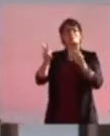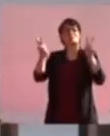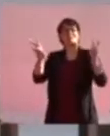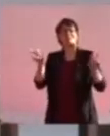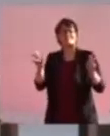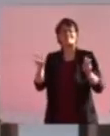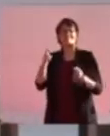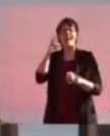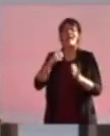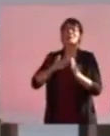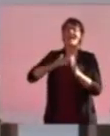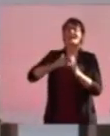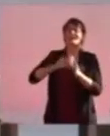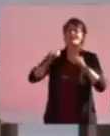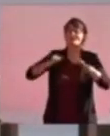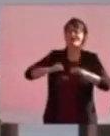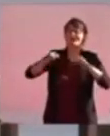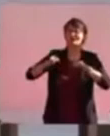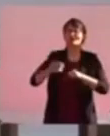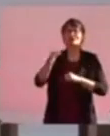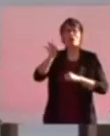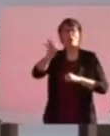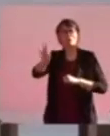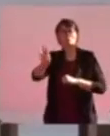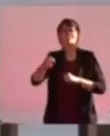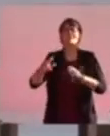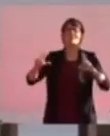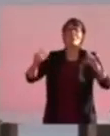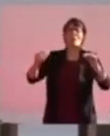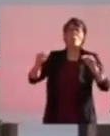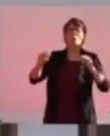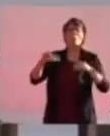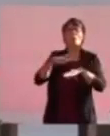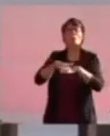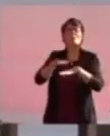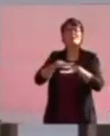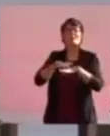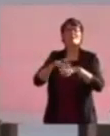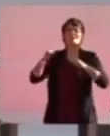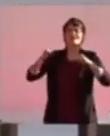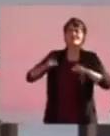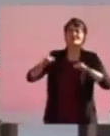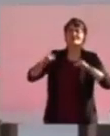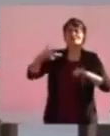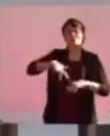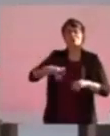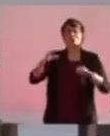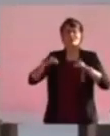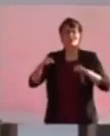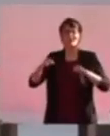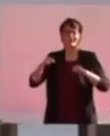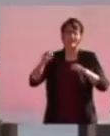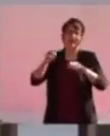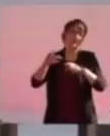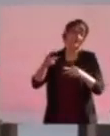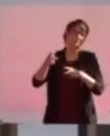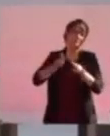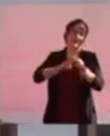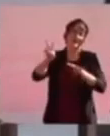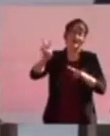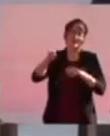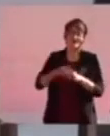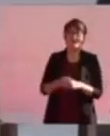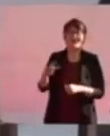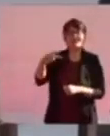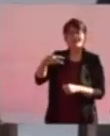nazionale nicoletta sta per salire sul palco ovviamente abbiamo detto fin da subito che questo è un parco questa è